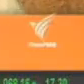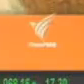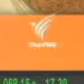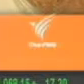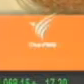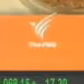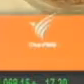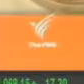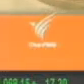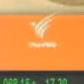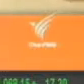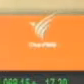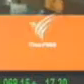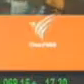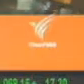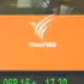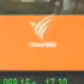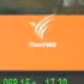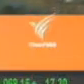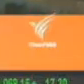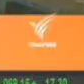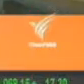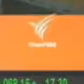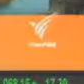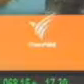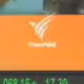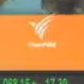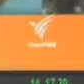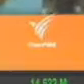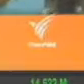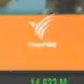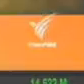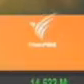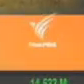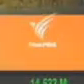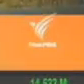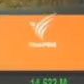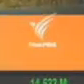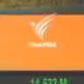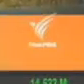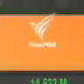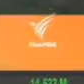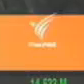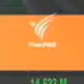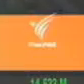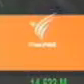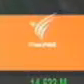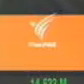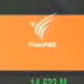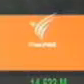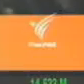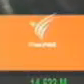ฉันจะเป็นชาวนาวันจันทร์ที่9พฤษภาคมนี้เป็นวันสำคัญมากๆเลยค่ะเพราะว่าเราจะได้ไปทำความรู้จักกับ